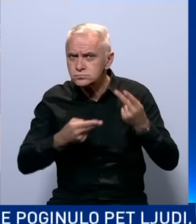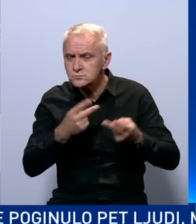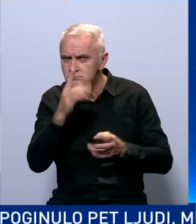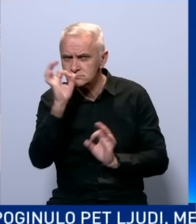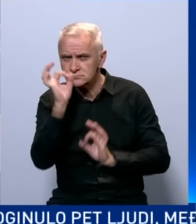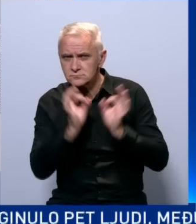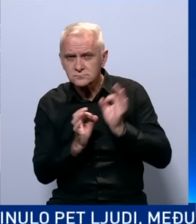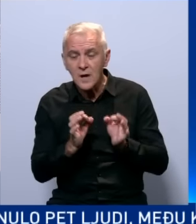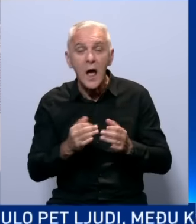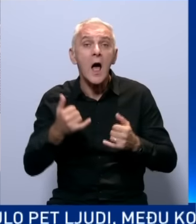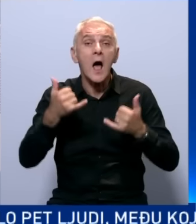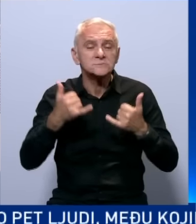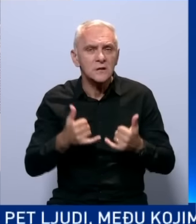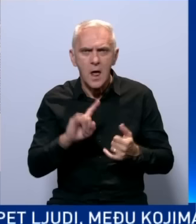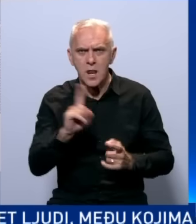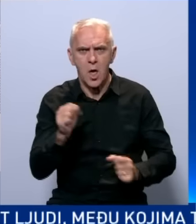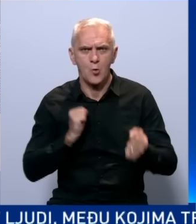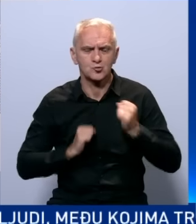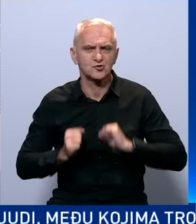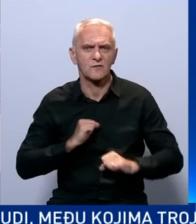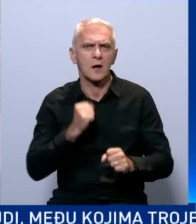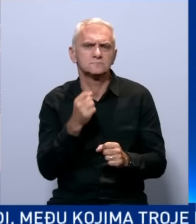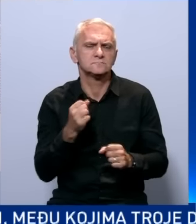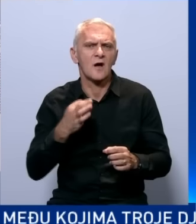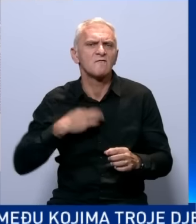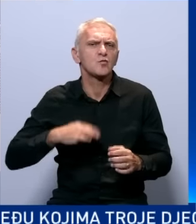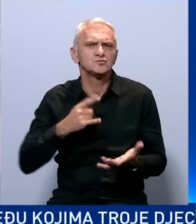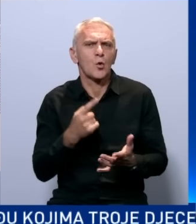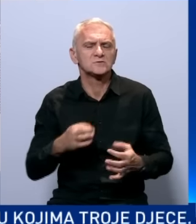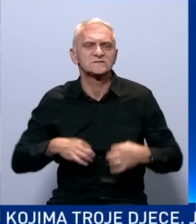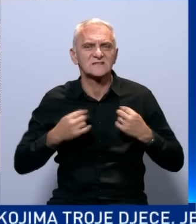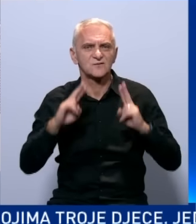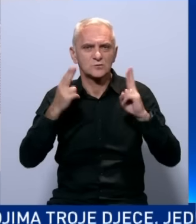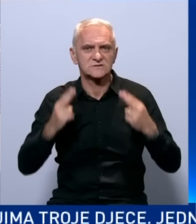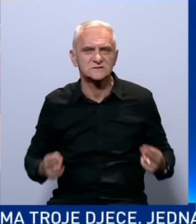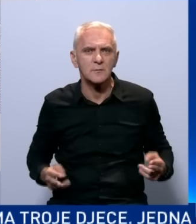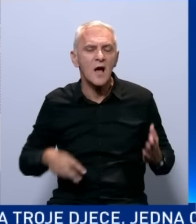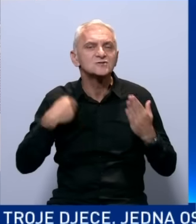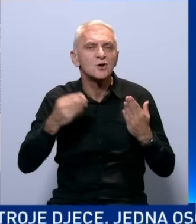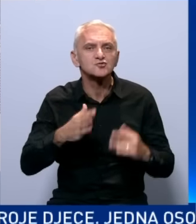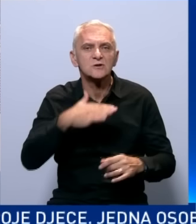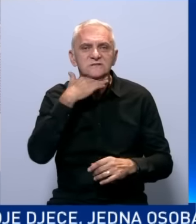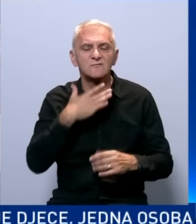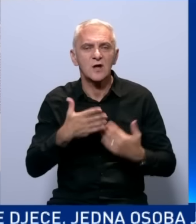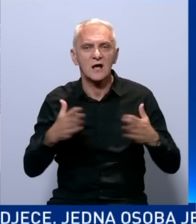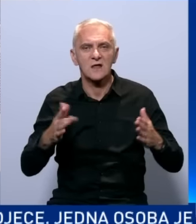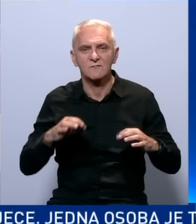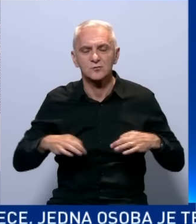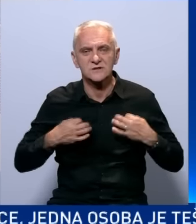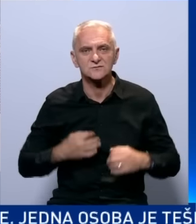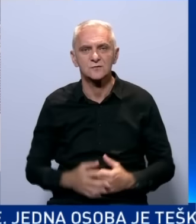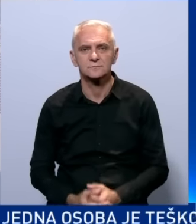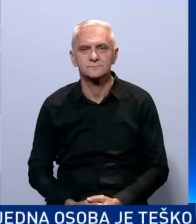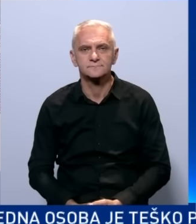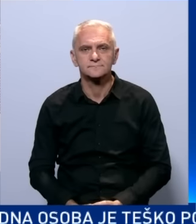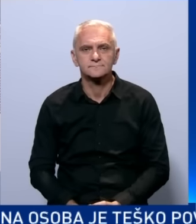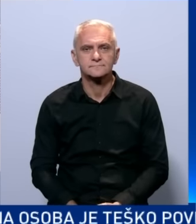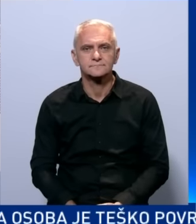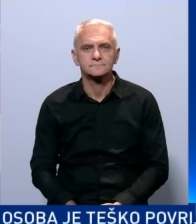i procjenjuje, a trenutno ne ugrožava funkcioniranje zdravstvenog sistema, saopćeno iz Zavoda za javno zdravstvo.